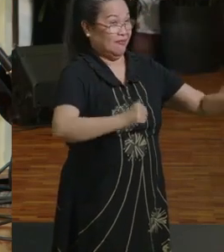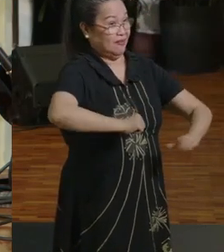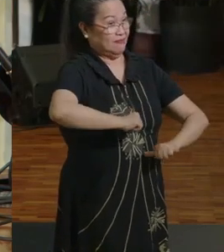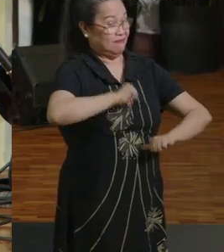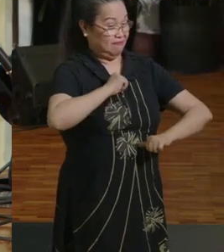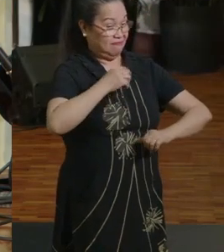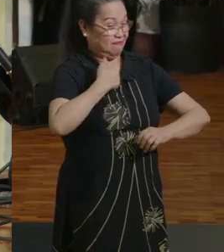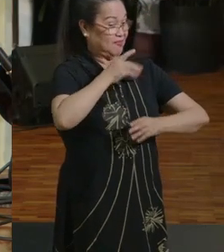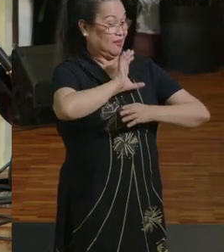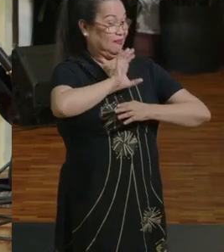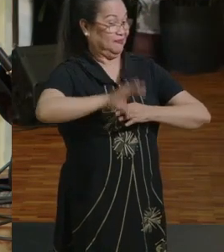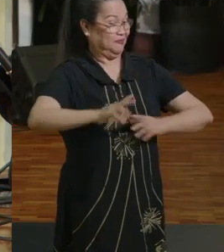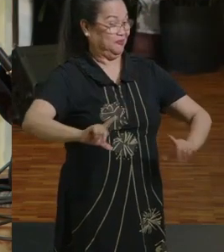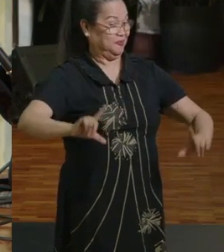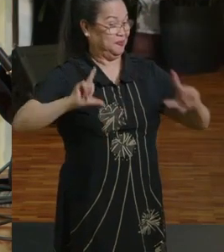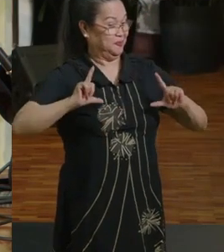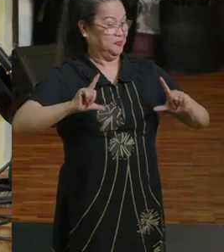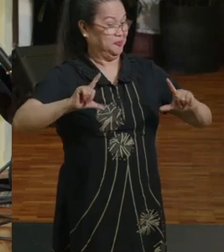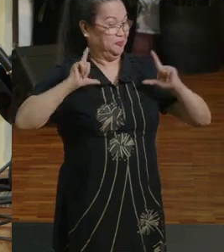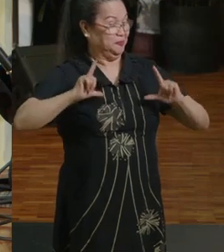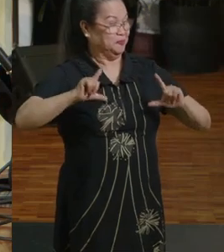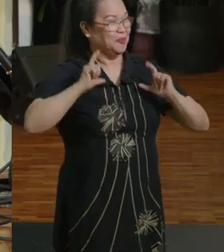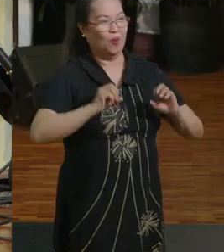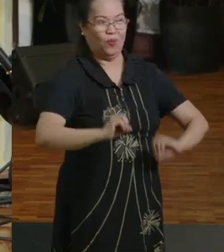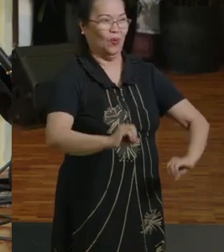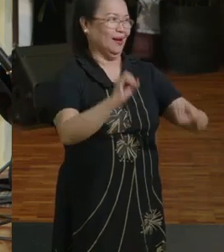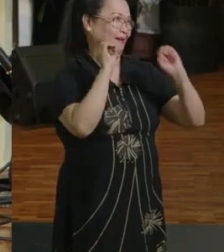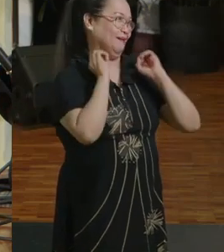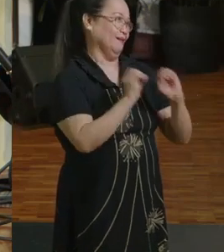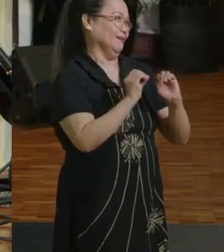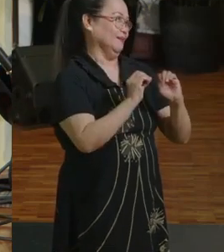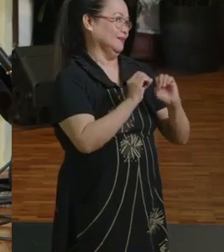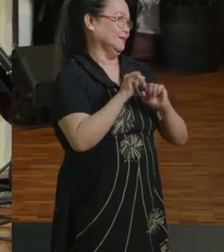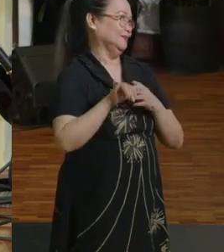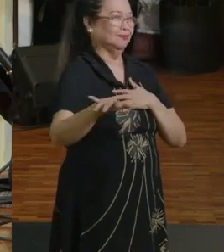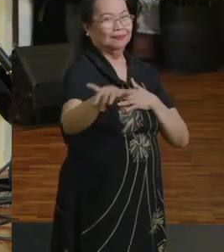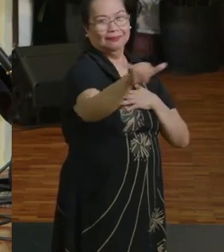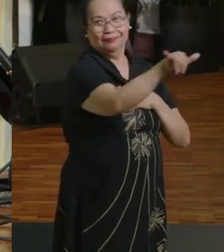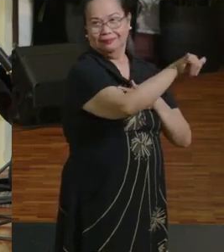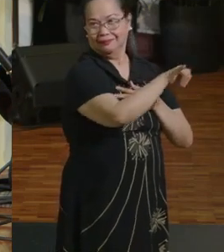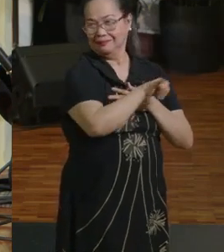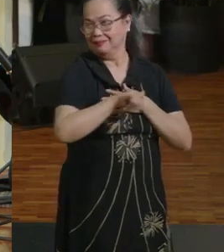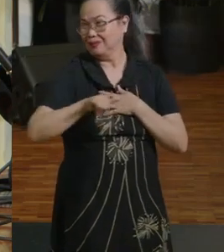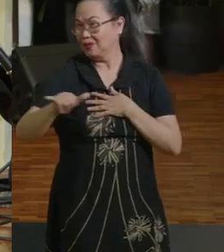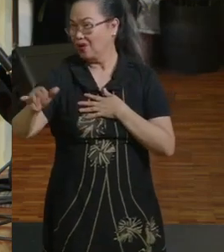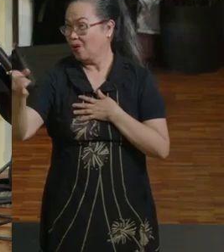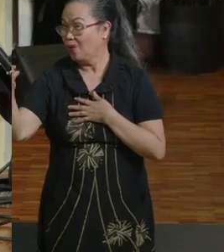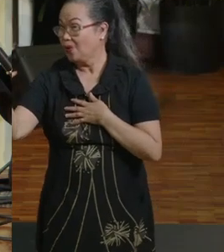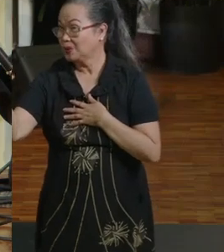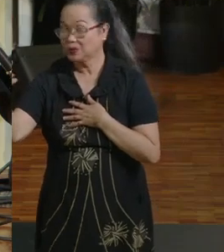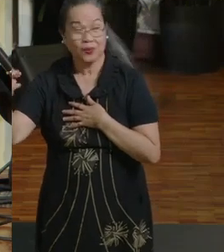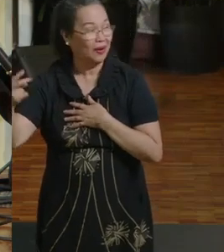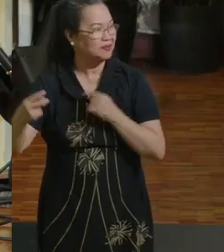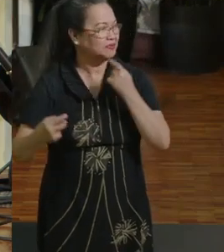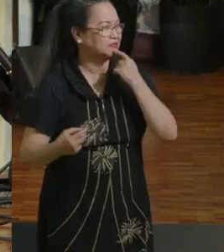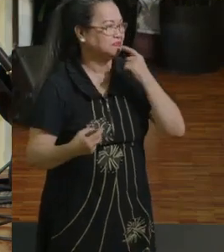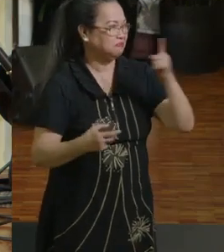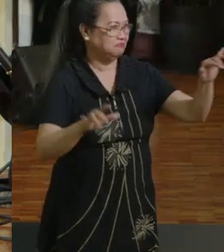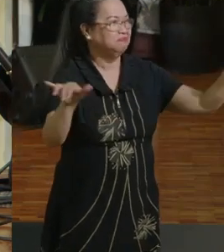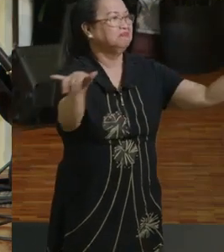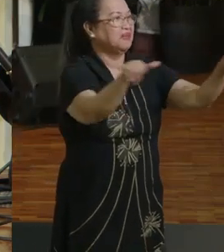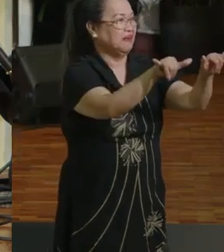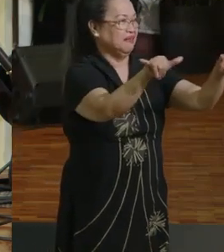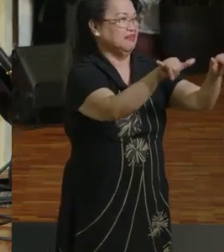accomplishment. At dapat sa lahat po tayo ganoon. Kasi lahat ng 12 na yon, ganoon sila.